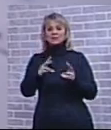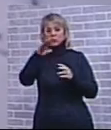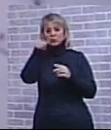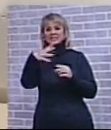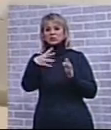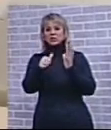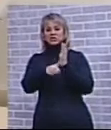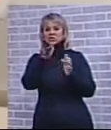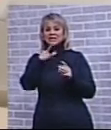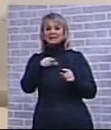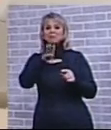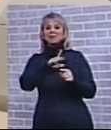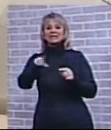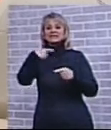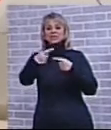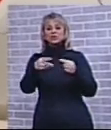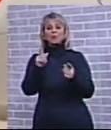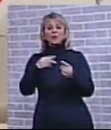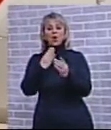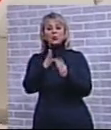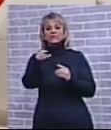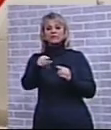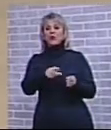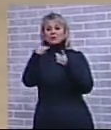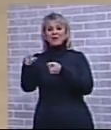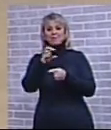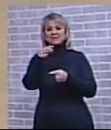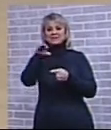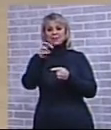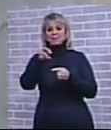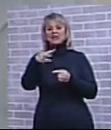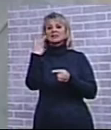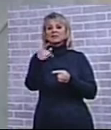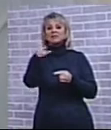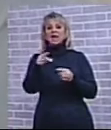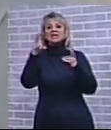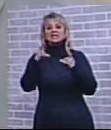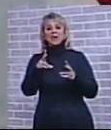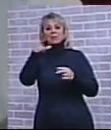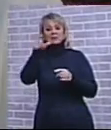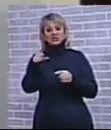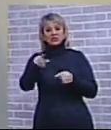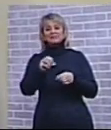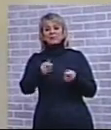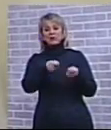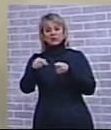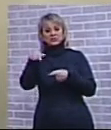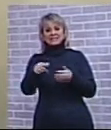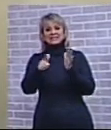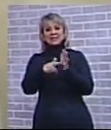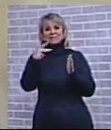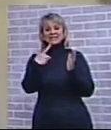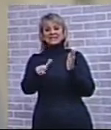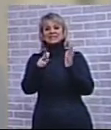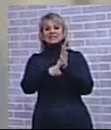мужчина 46 лет был следующим прохожим. Его доставили в БСМП-2. Травмированный пациент доставлен сегодня в